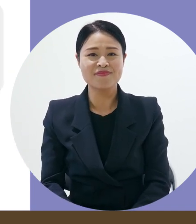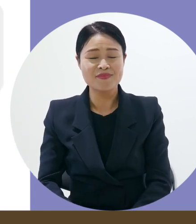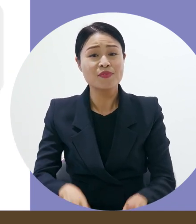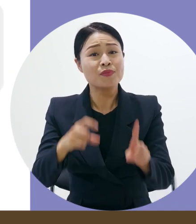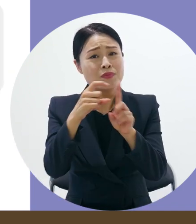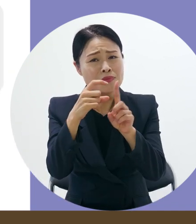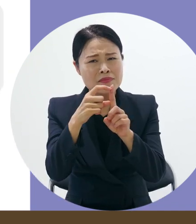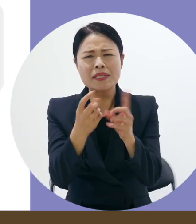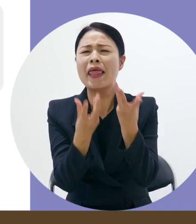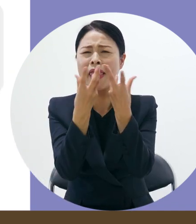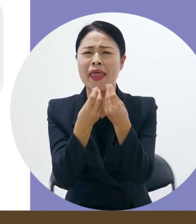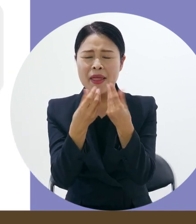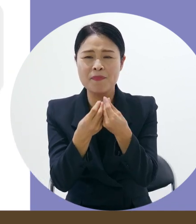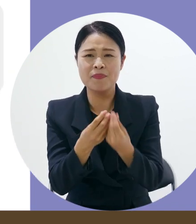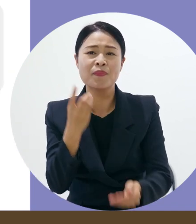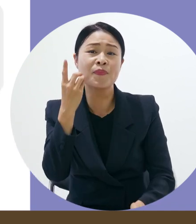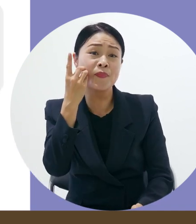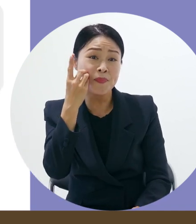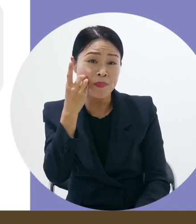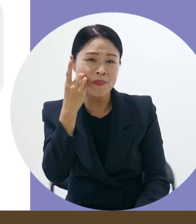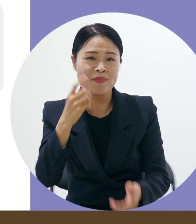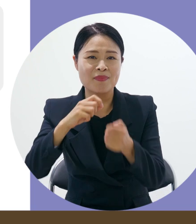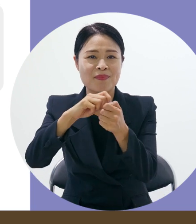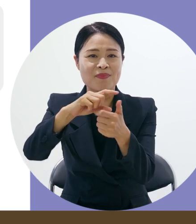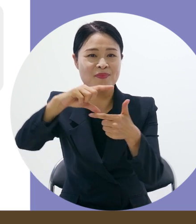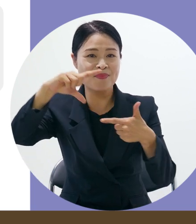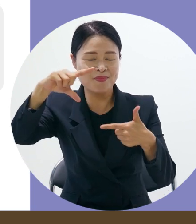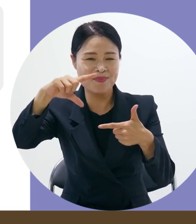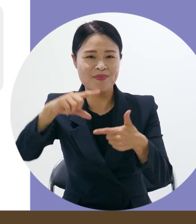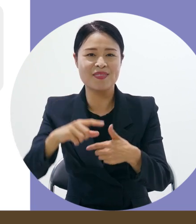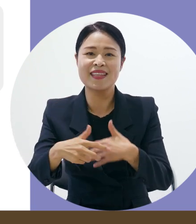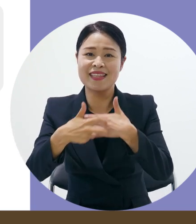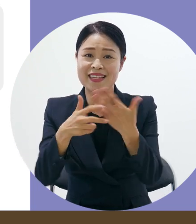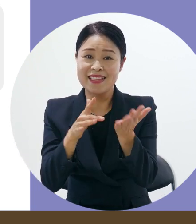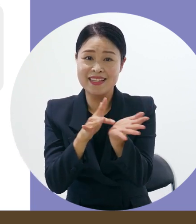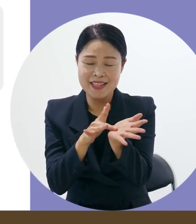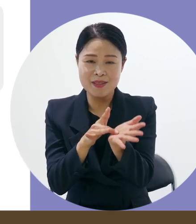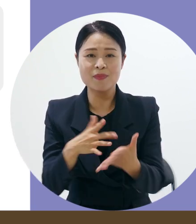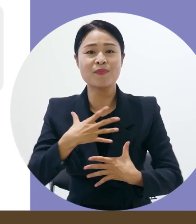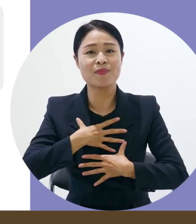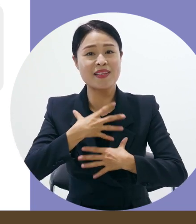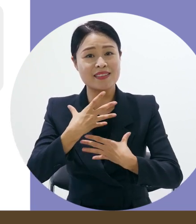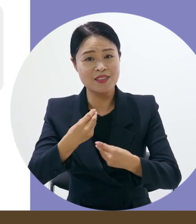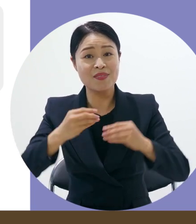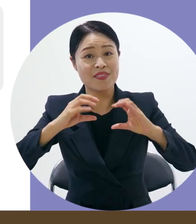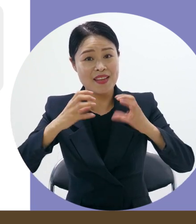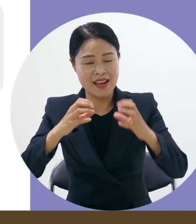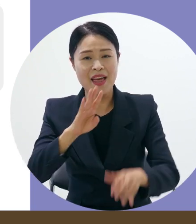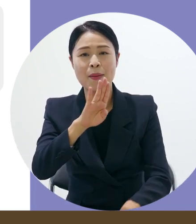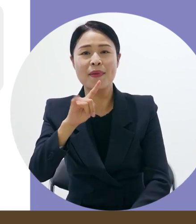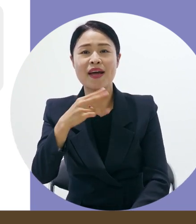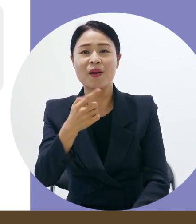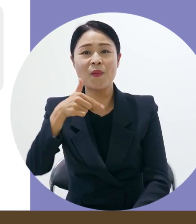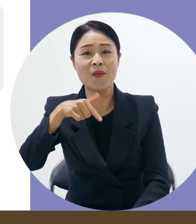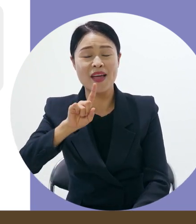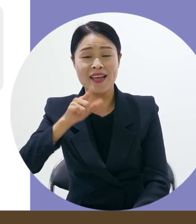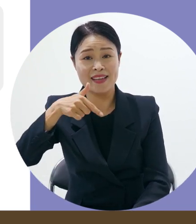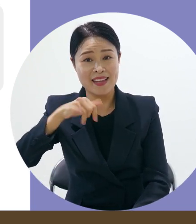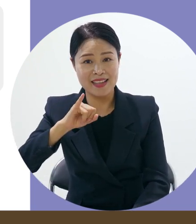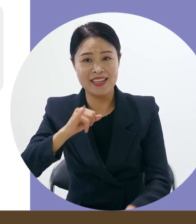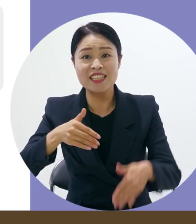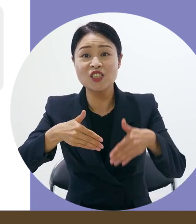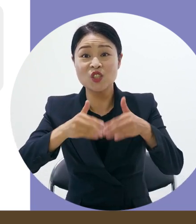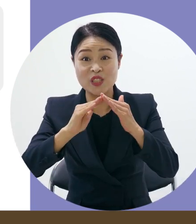해당 용어를 사용한 예시 문장으로는 휴대전화 화면에 의약품 안전나라 바로가기를 설치하면